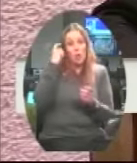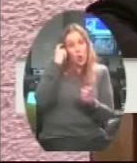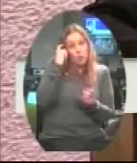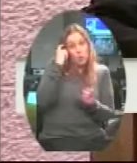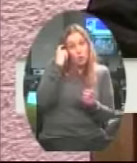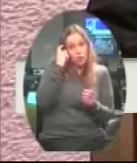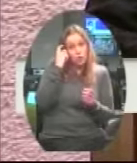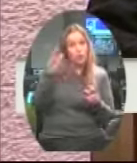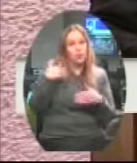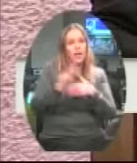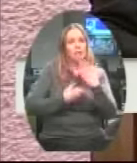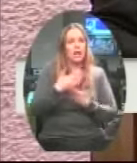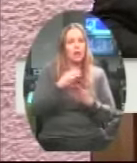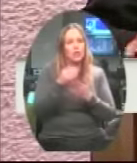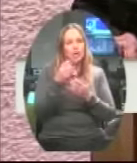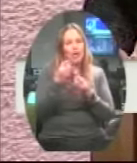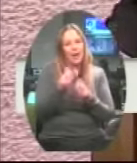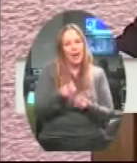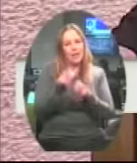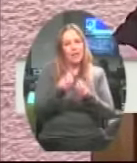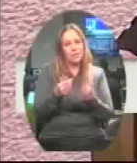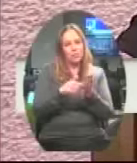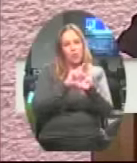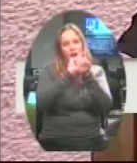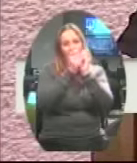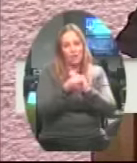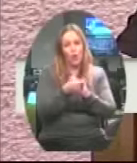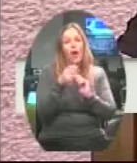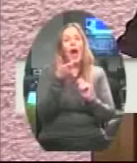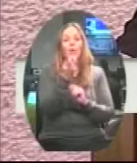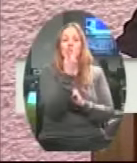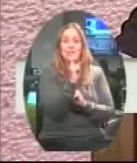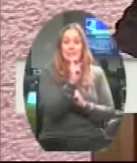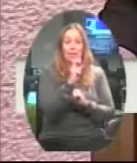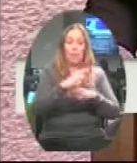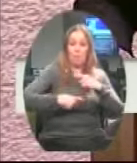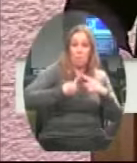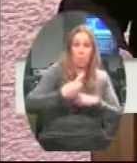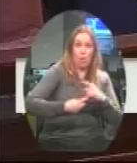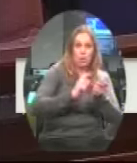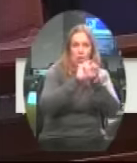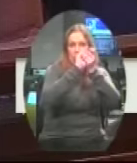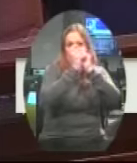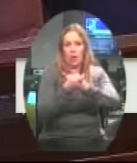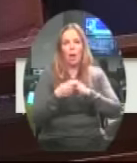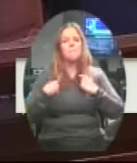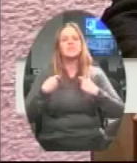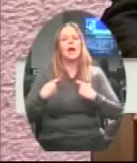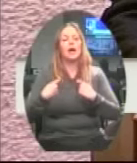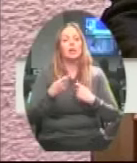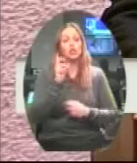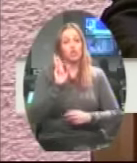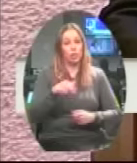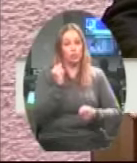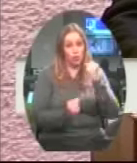שיהיה תהליך של זליגה איטית כדי להפוך את ערוץ 20 מערוץ מורשת לערוץ מסחרי, שיש קושי או ספינה